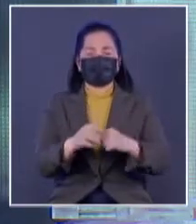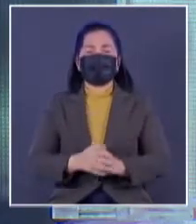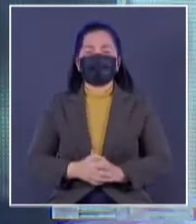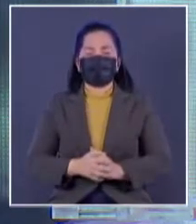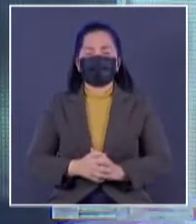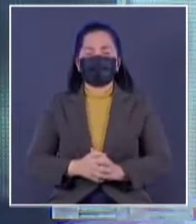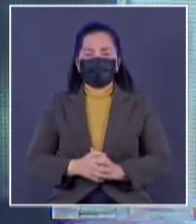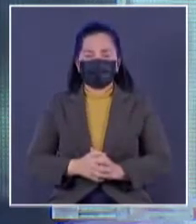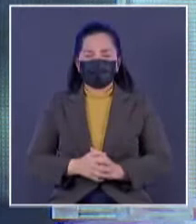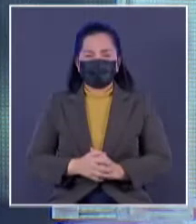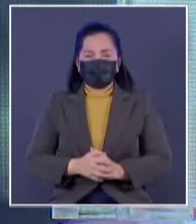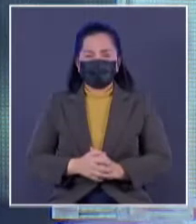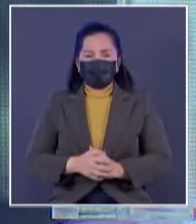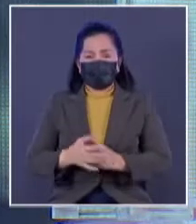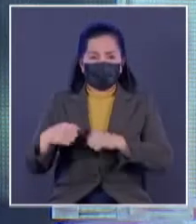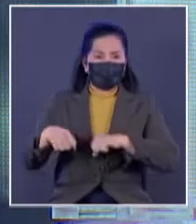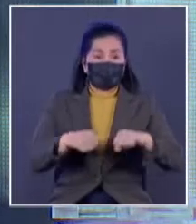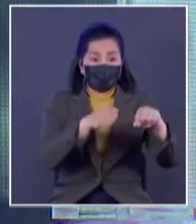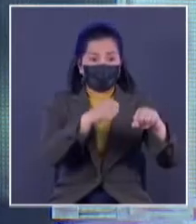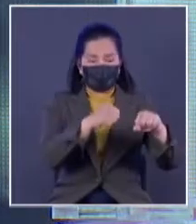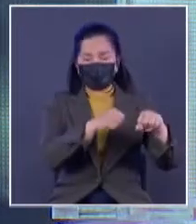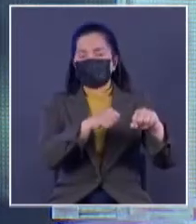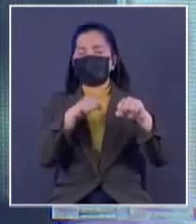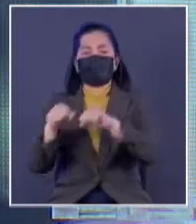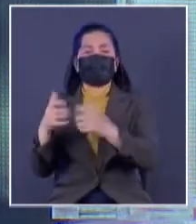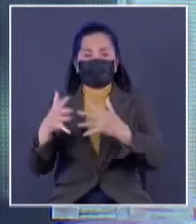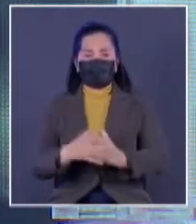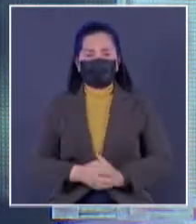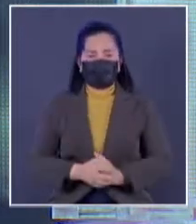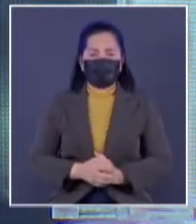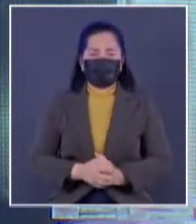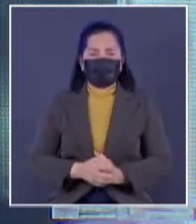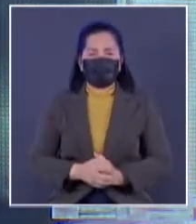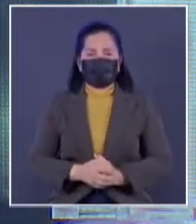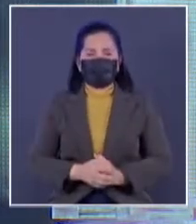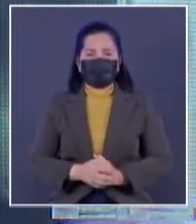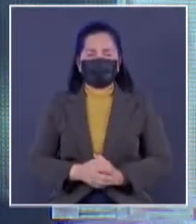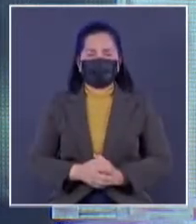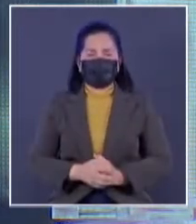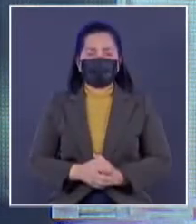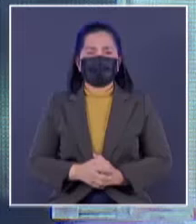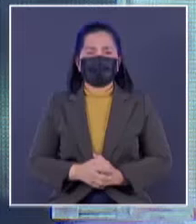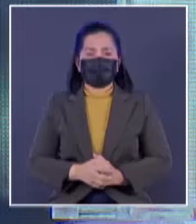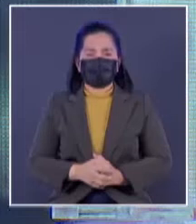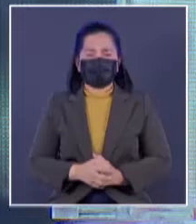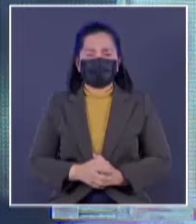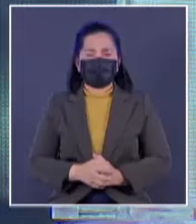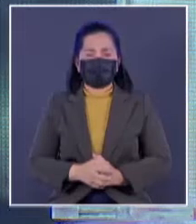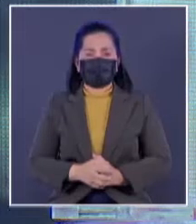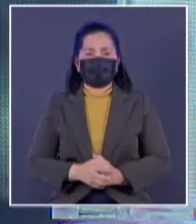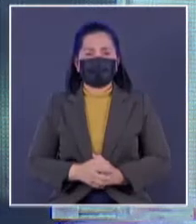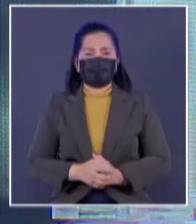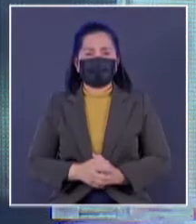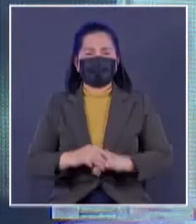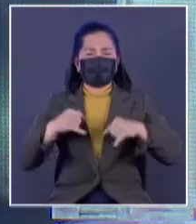ยปรากฏไปแล้วไปรับไม่กลับมาแต่ถึงบางอ้อก็ตอนที่ว่ารถคันนี้คนร้ายเอาไปประส